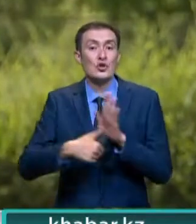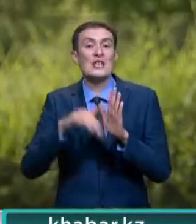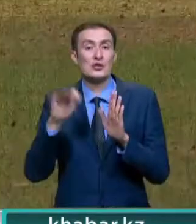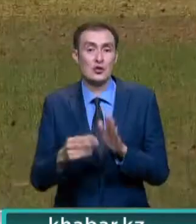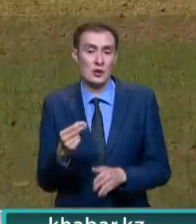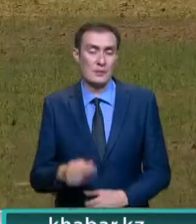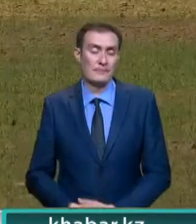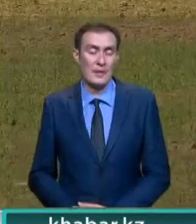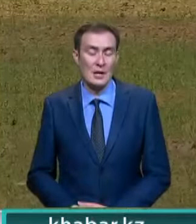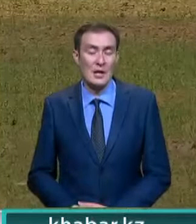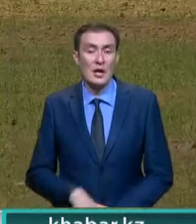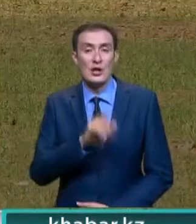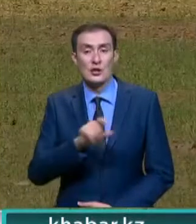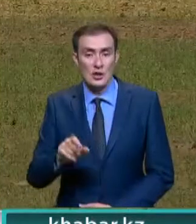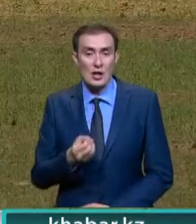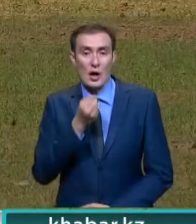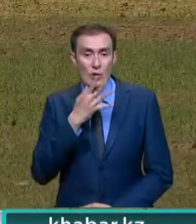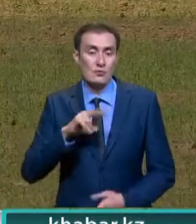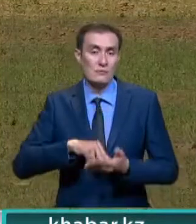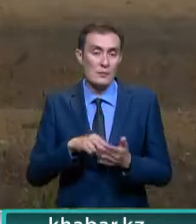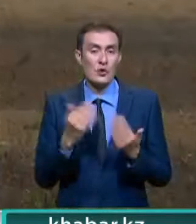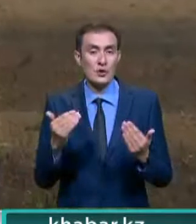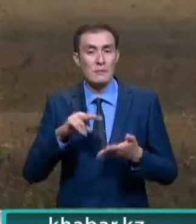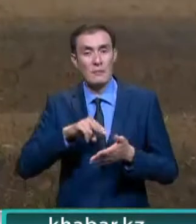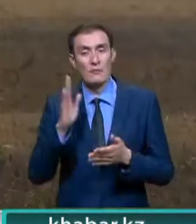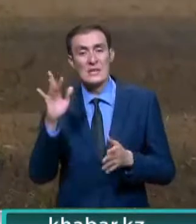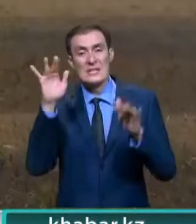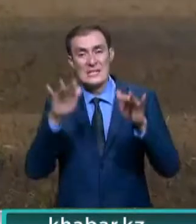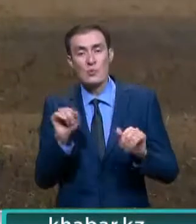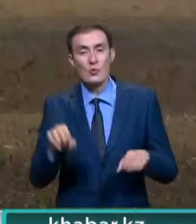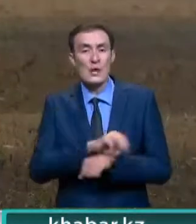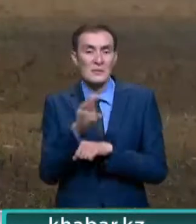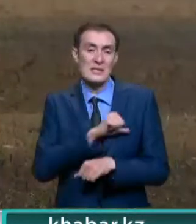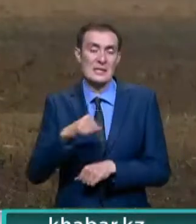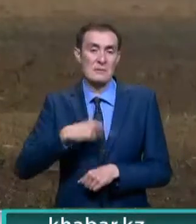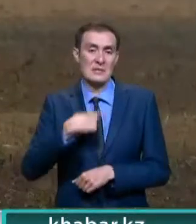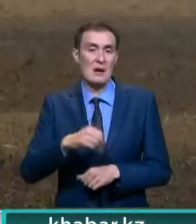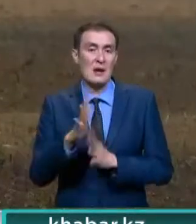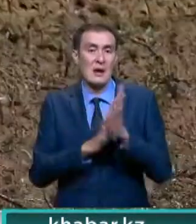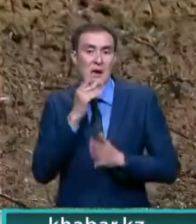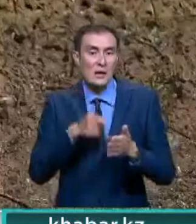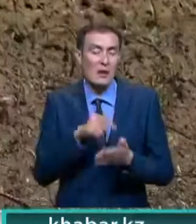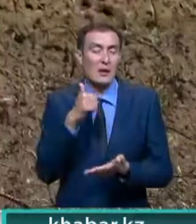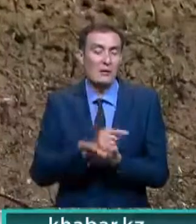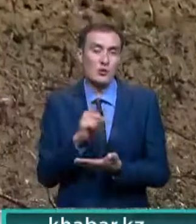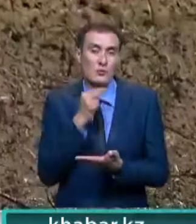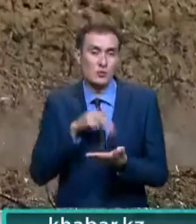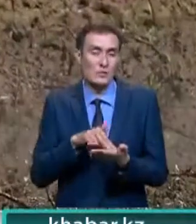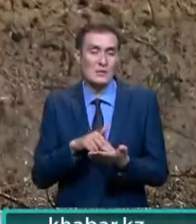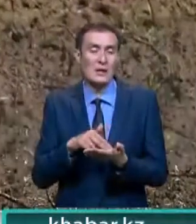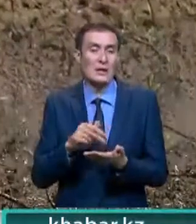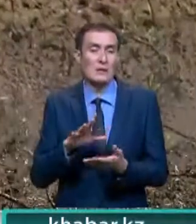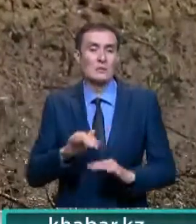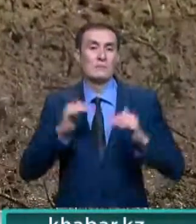5,5-6 тысяч тенге. Сельчане настроены оптимистично. По нынешним прогнозам, на зиму они смогут обеспечить себя кормами. Главное, чтобы цены после сенокоса не